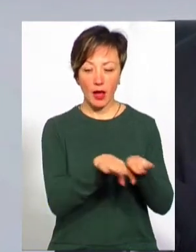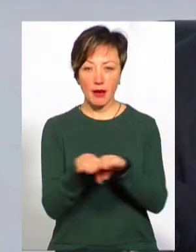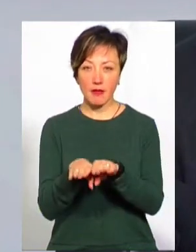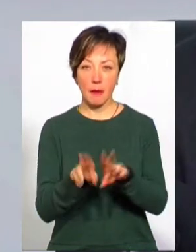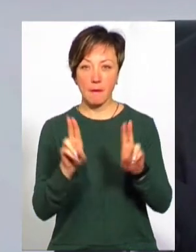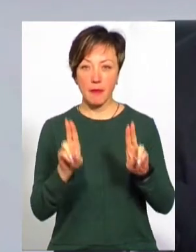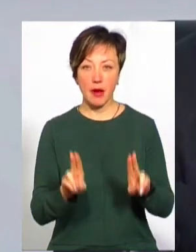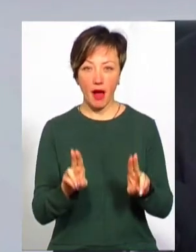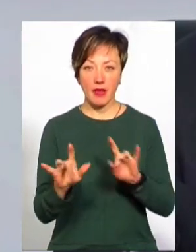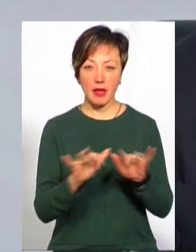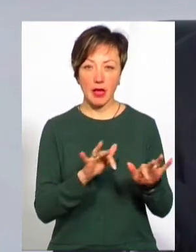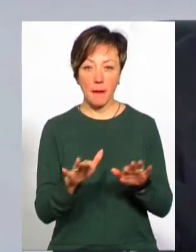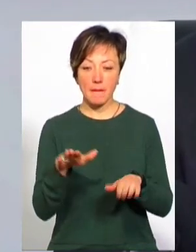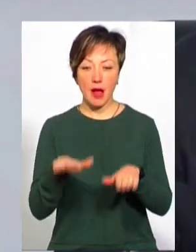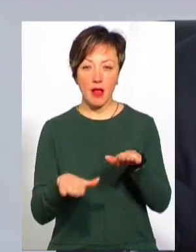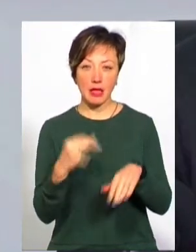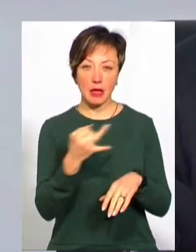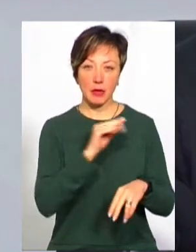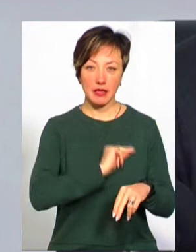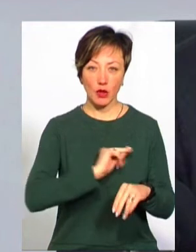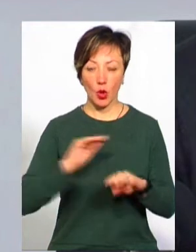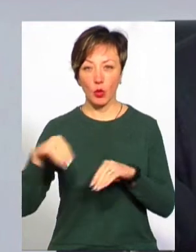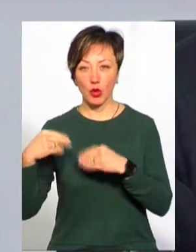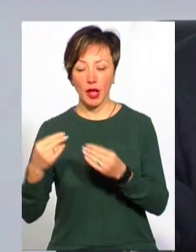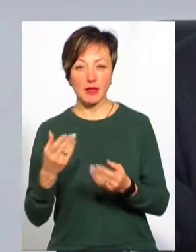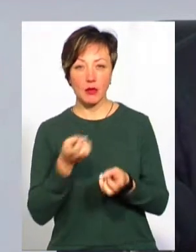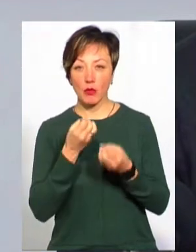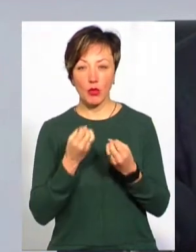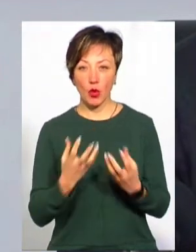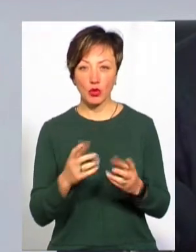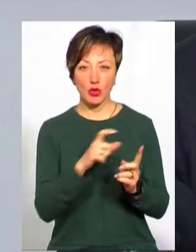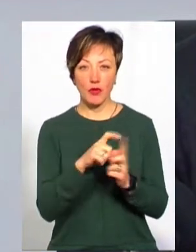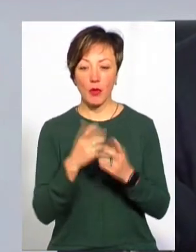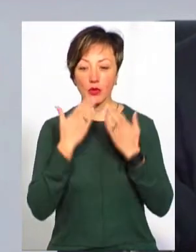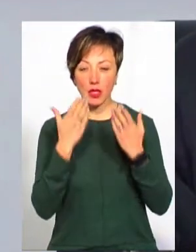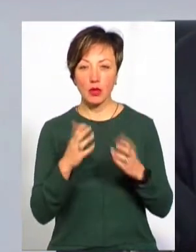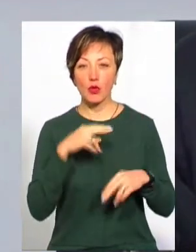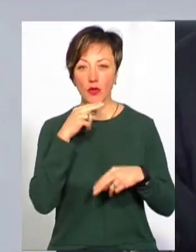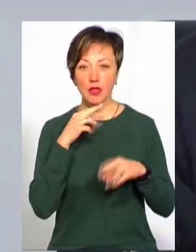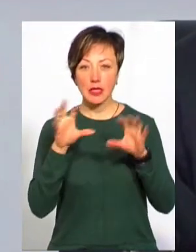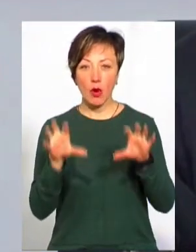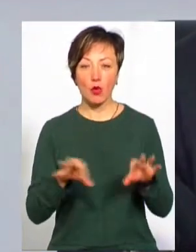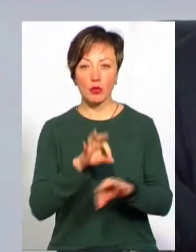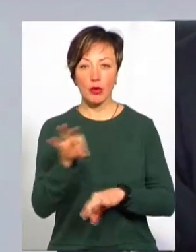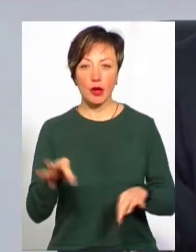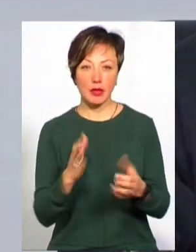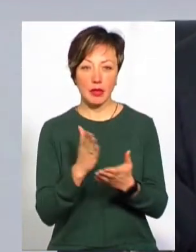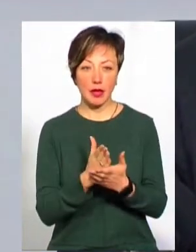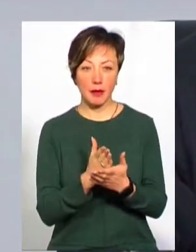балансу інтересів працівників та роботодавців. Це не просто слова. Якщо ви прочитаєте уважно законопроект, він є